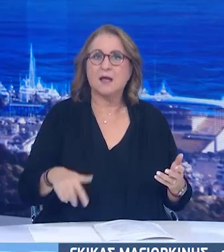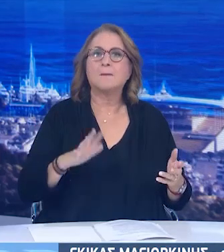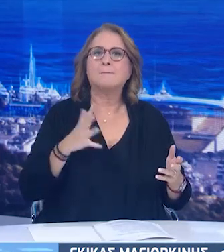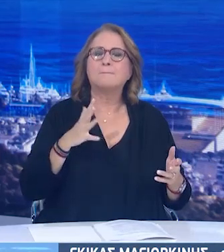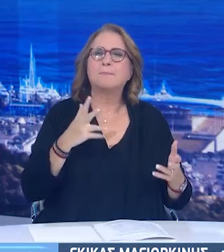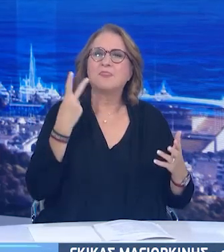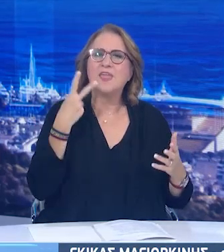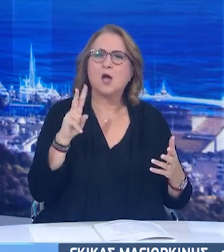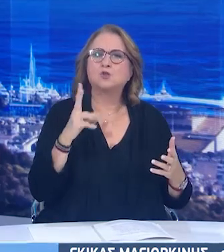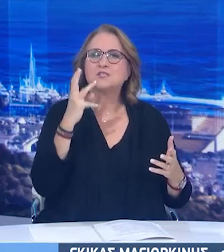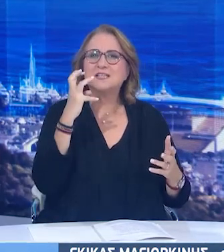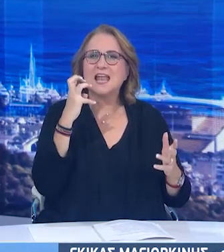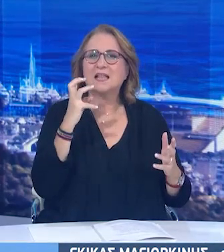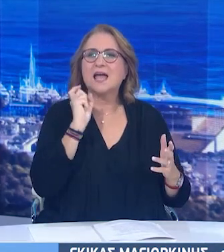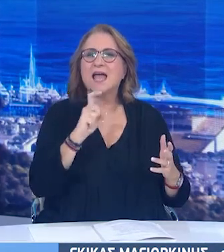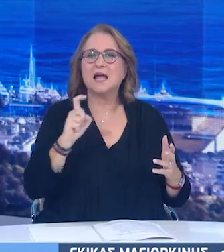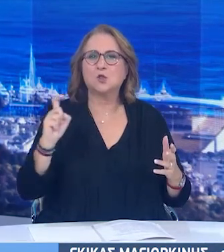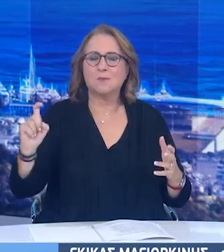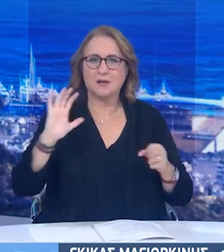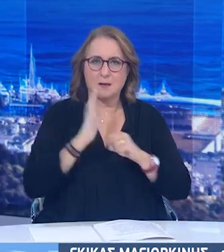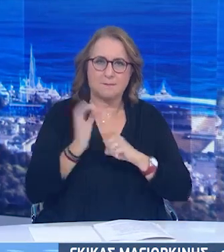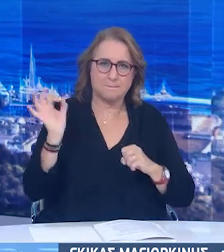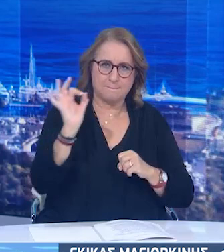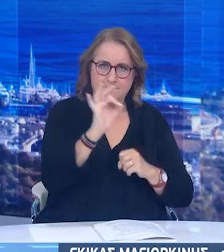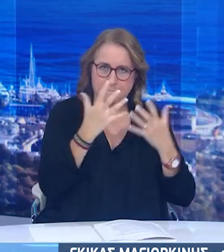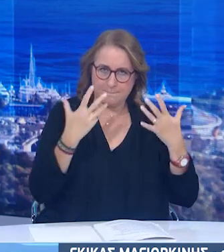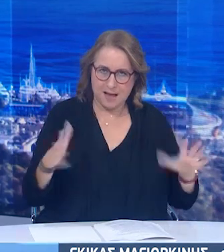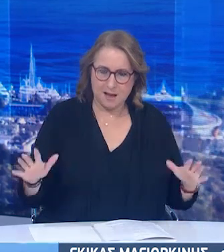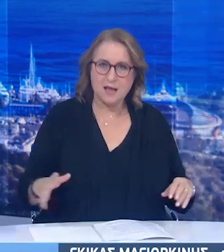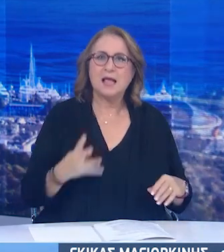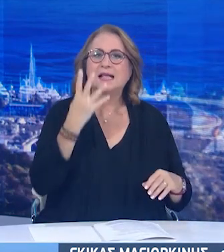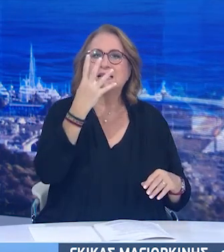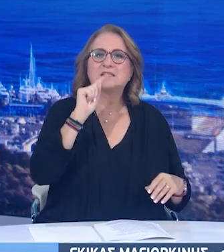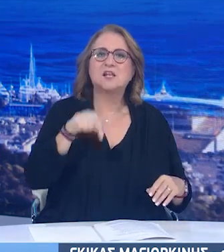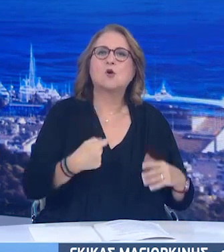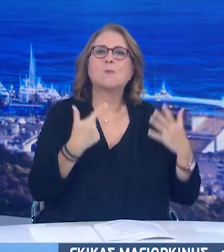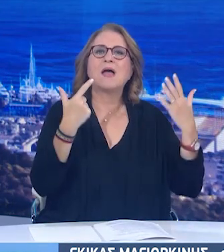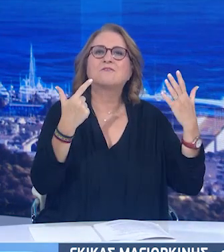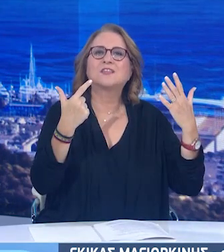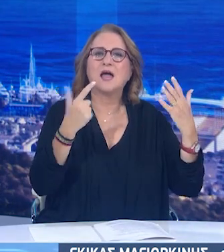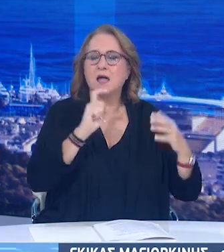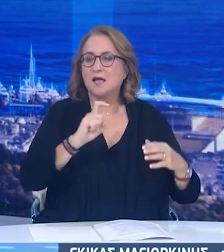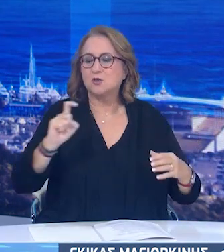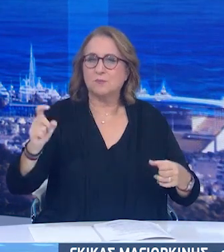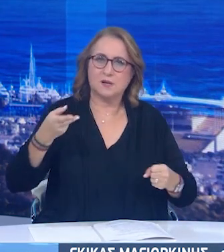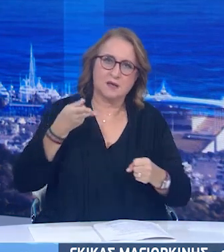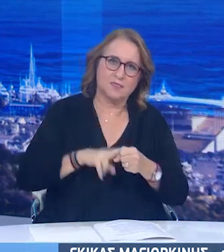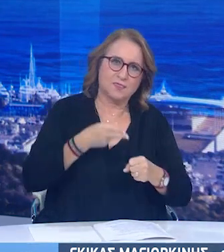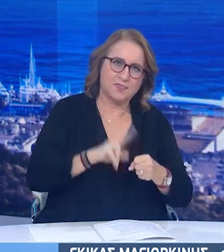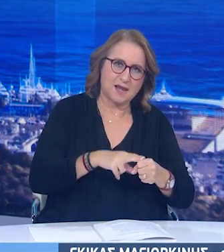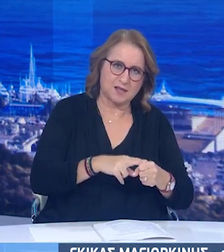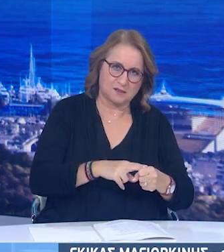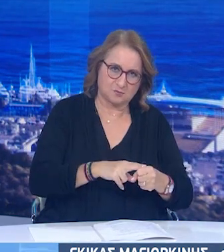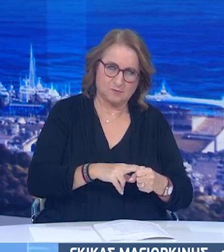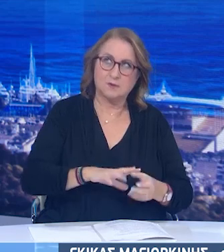από 230 εκατομμύρια μολύνσεις και περισσότεροι από 4,7 εκατομμύρια θάνατοι με την νόσο σε όλο τον